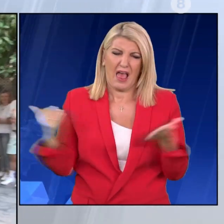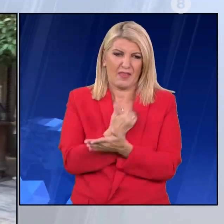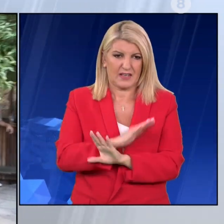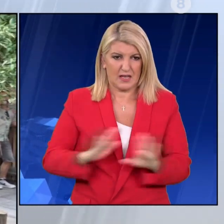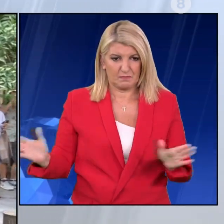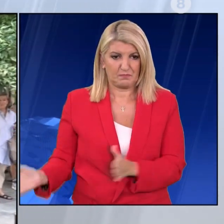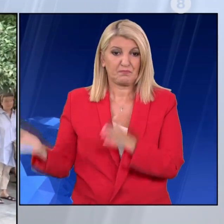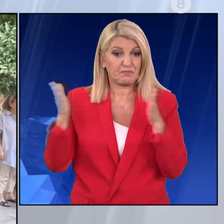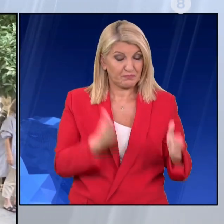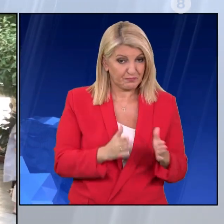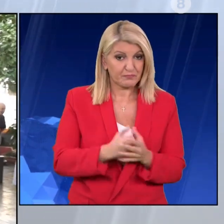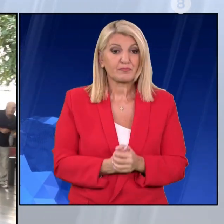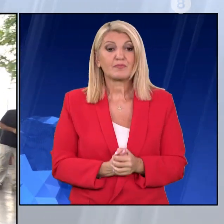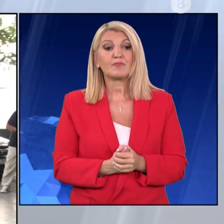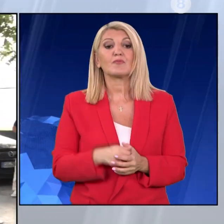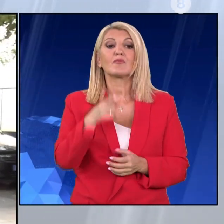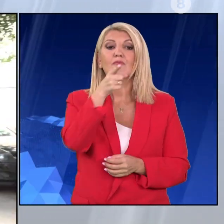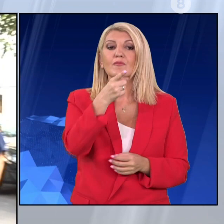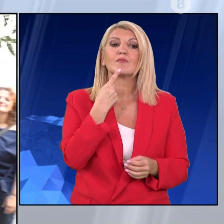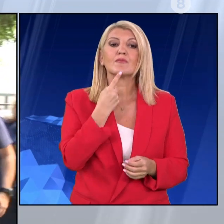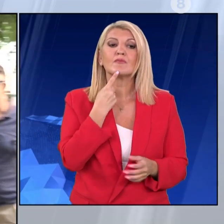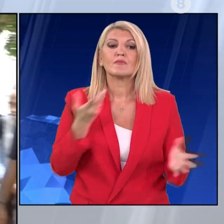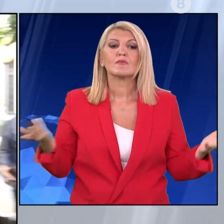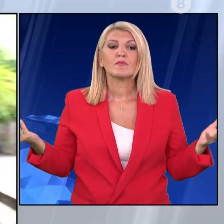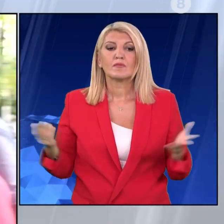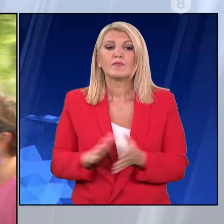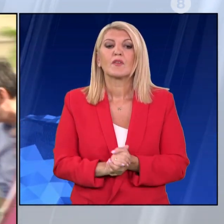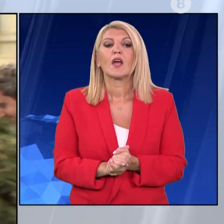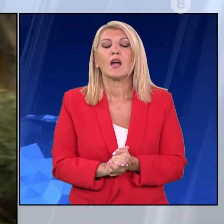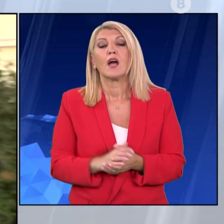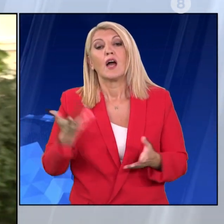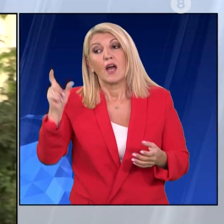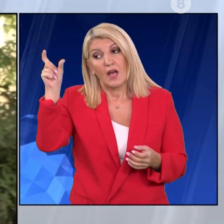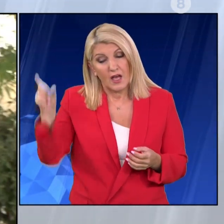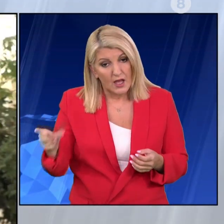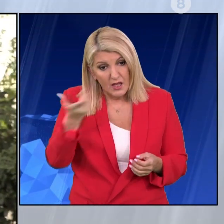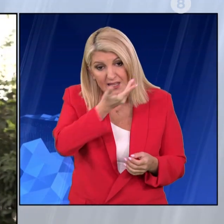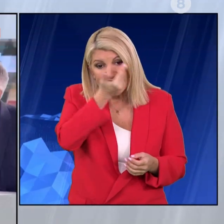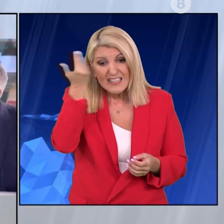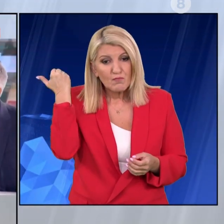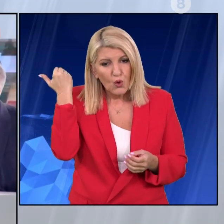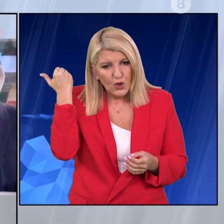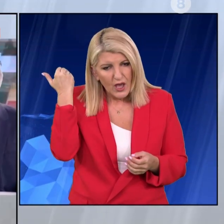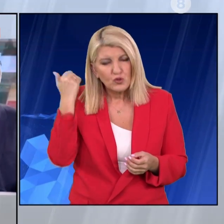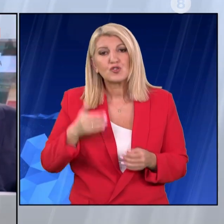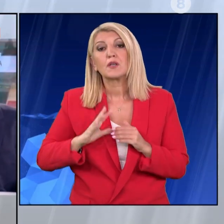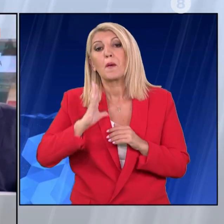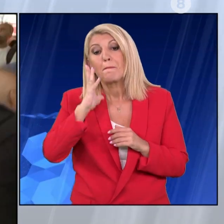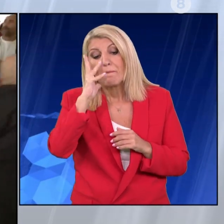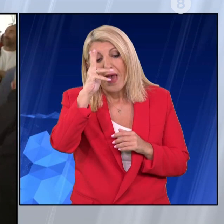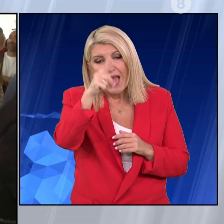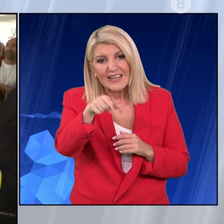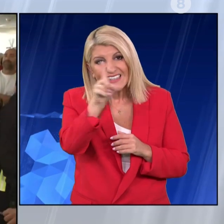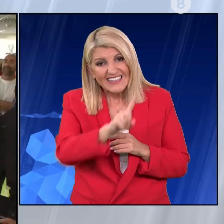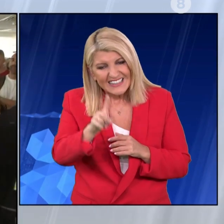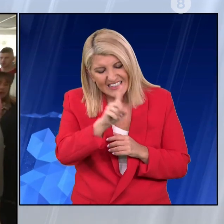βεβαίως και θεωρώ ότι έχει ική και πολιτική υποχρέωση να βγει ο αλέξης ο τσίπρας μέχρι την κυριακή και να κάνει πια μια δήλωση ο